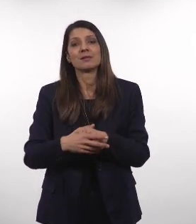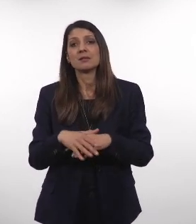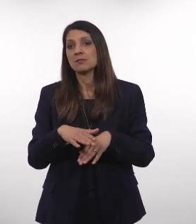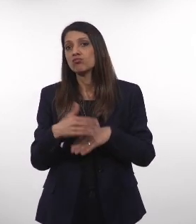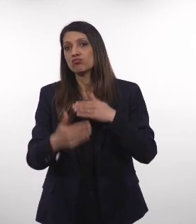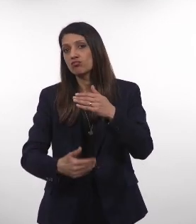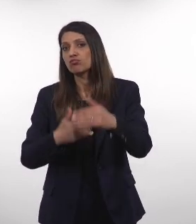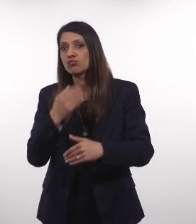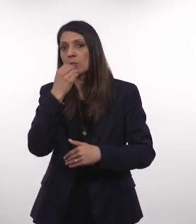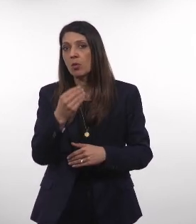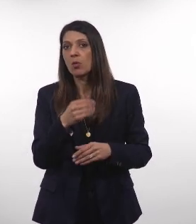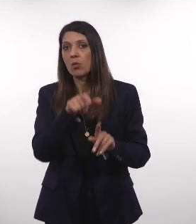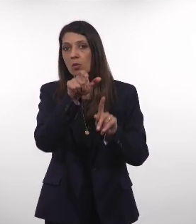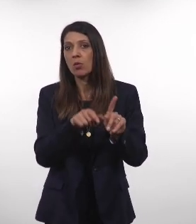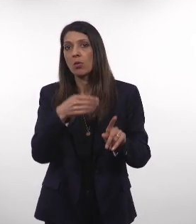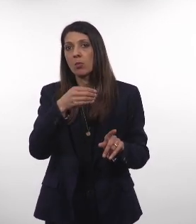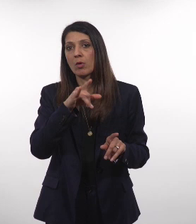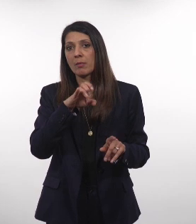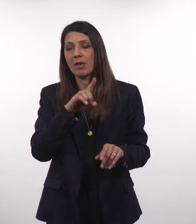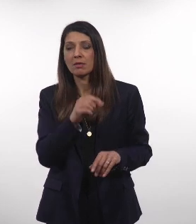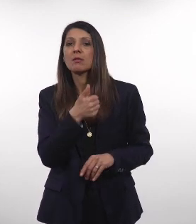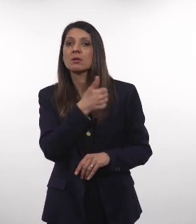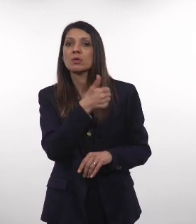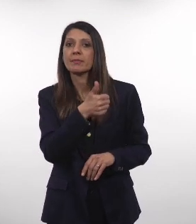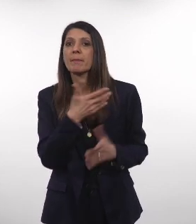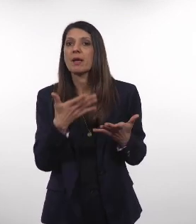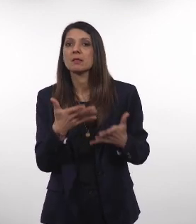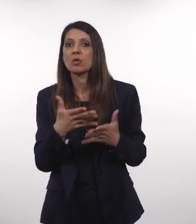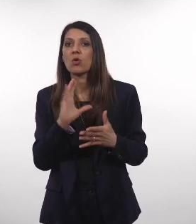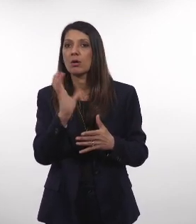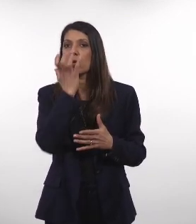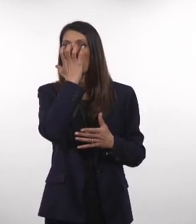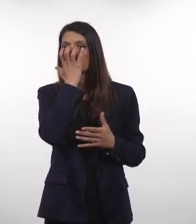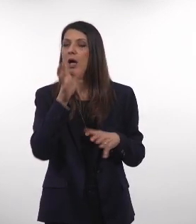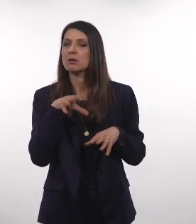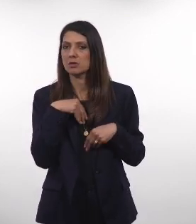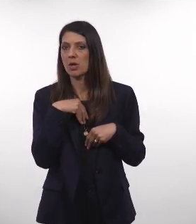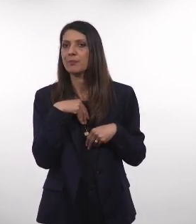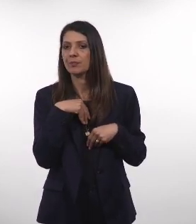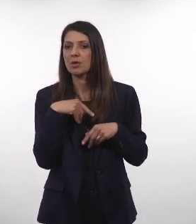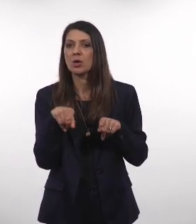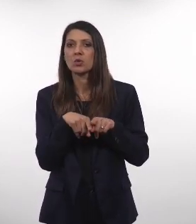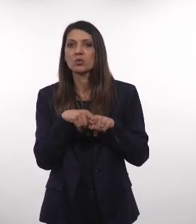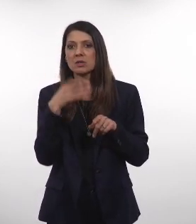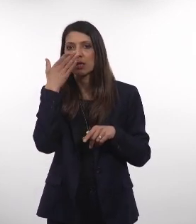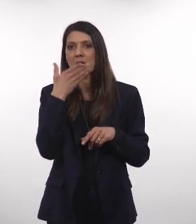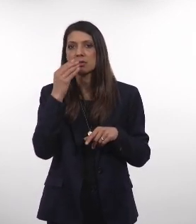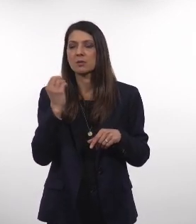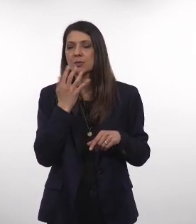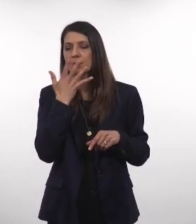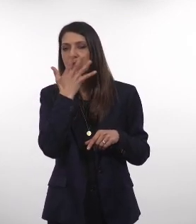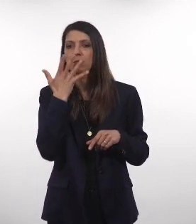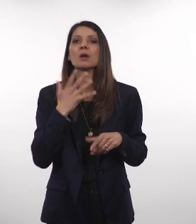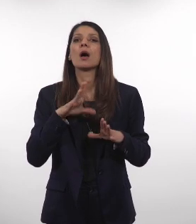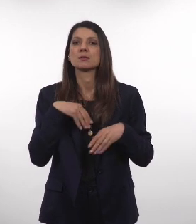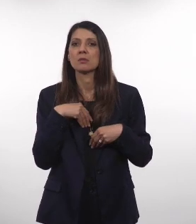avancé. Mohamed, maintenant, il accepte le contact du masque sur le visage, il accepte aussi le gaz, ce qui n'était pas évident au